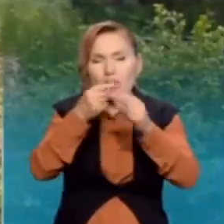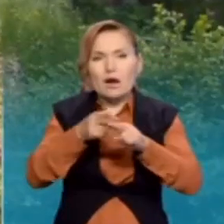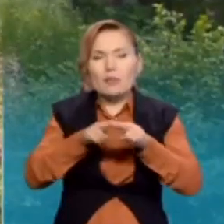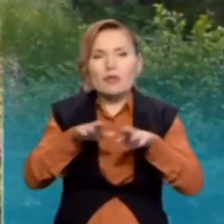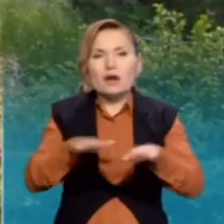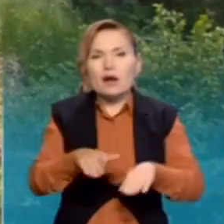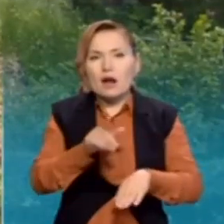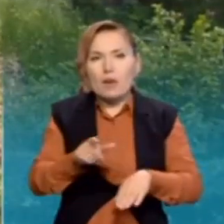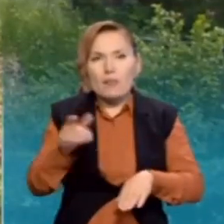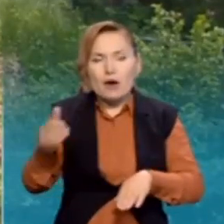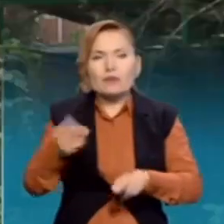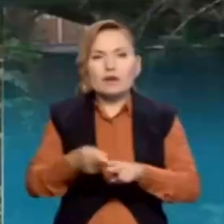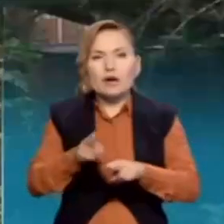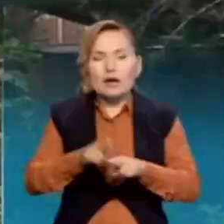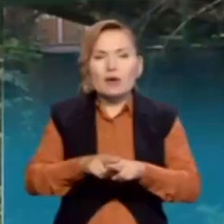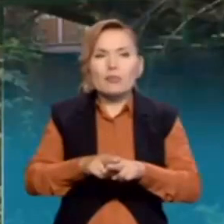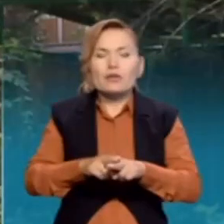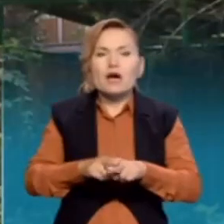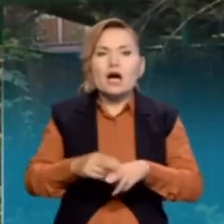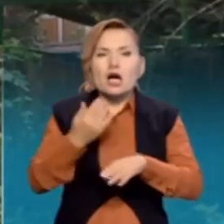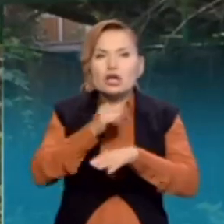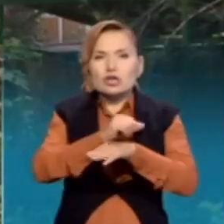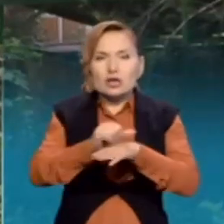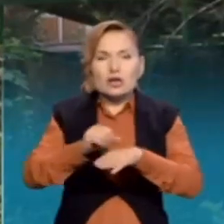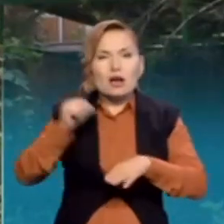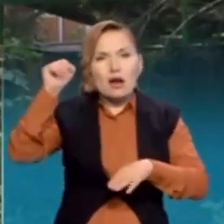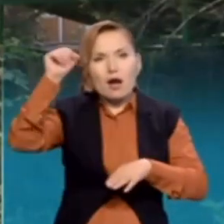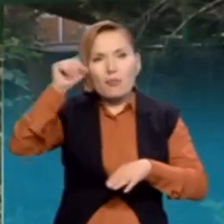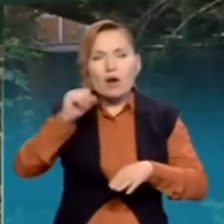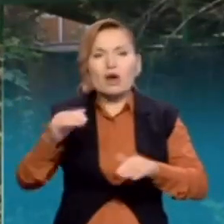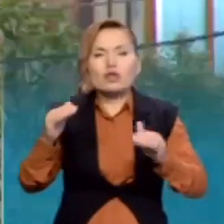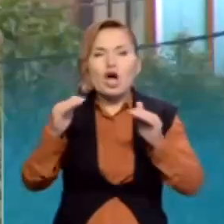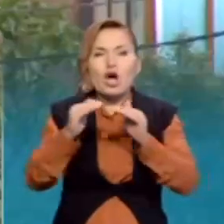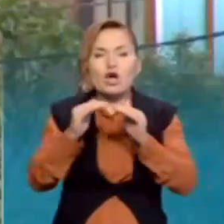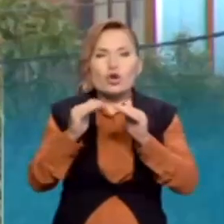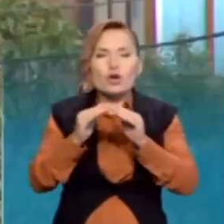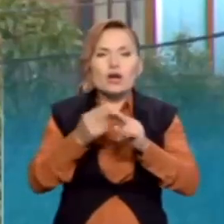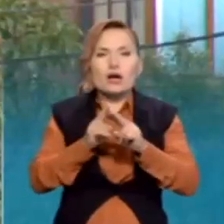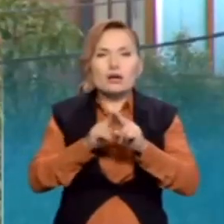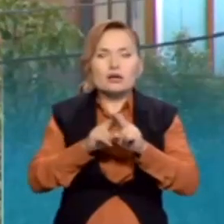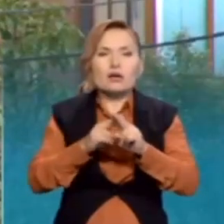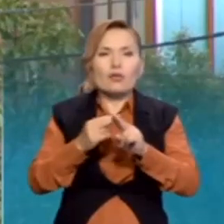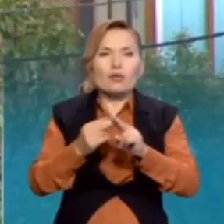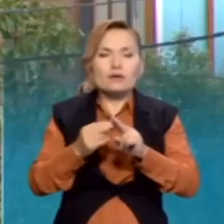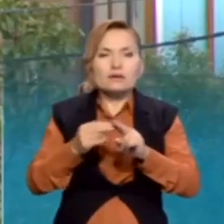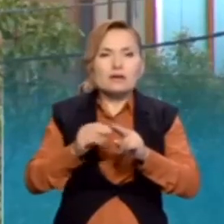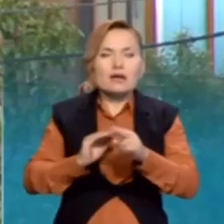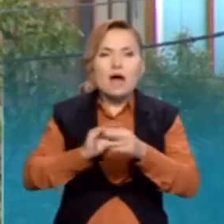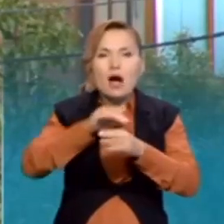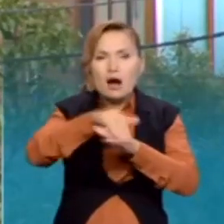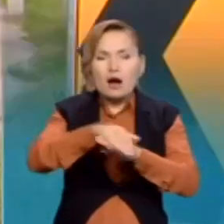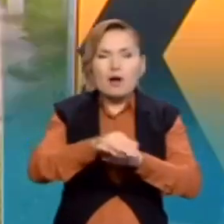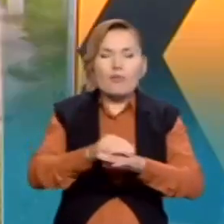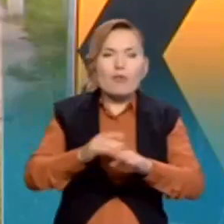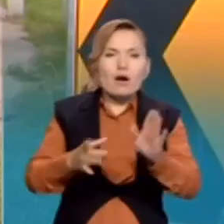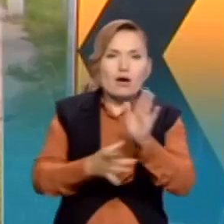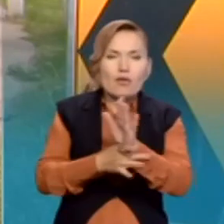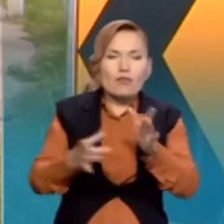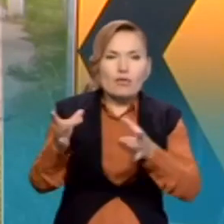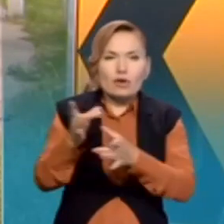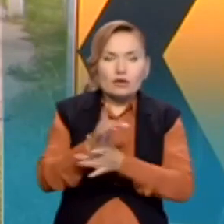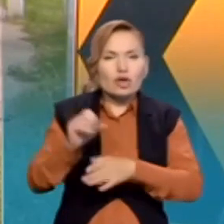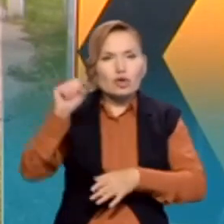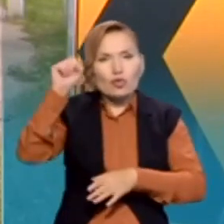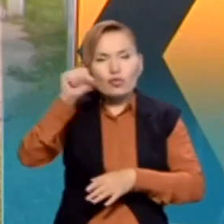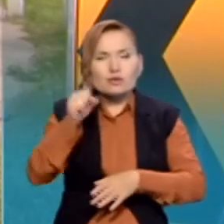жергілікті тұрғындардан құралған топ шетелдік иммигранттарды жеке үйге қамап, заттар мен құжаттарын тартып алған. Осылайша оларды тегін жұмыс күші